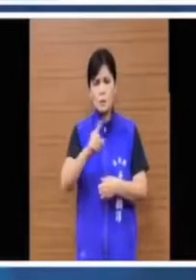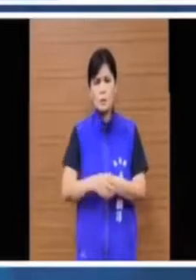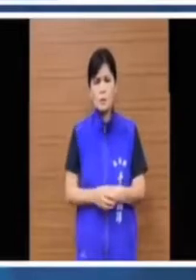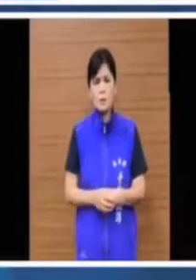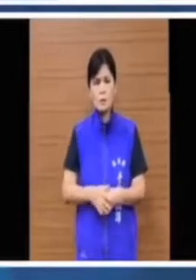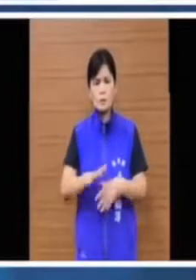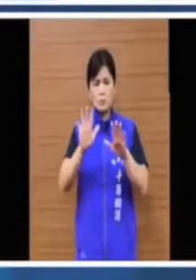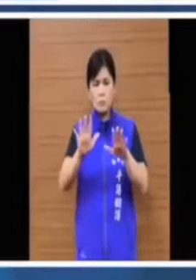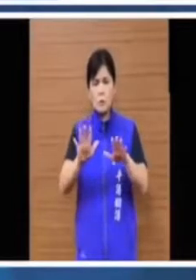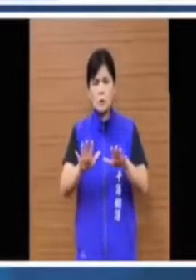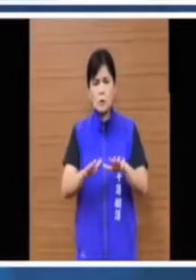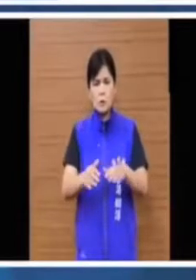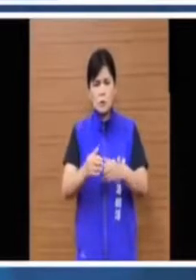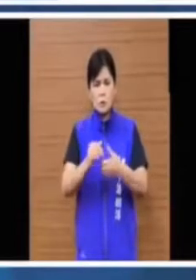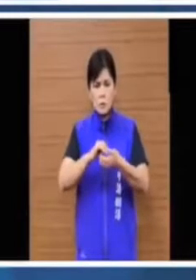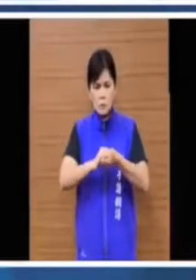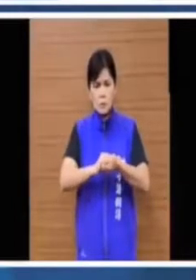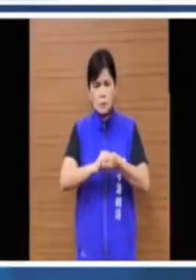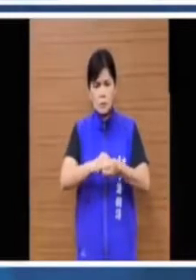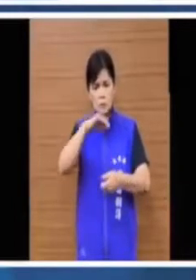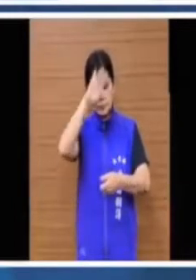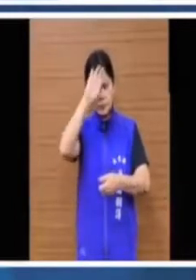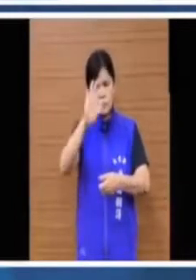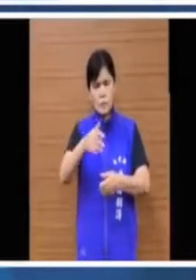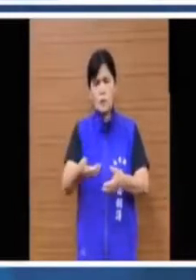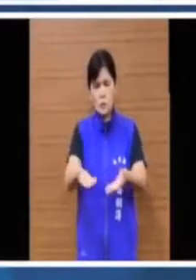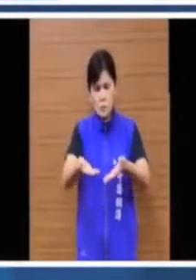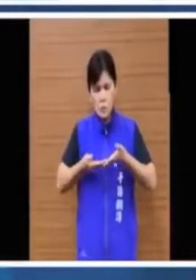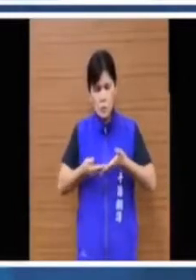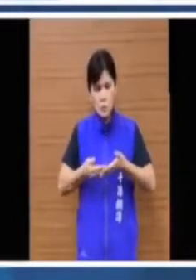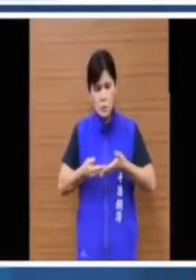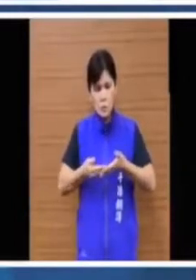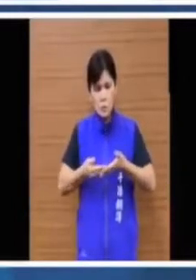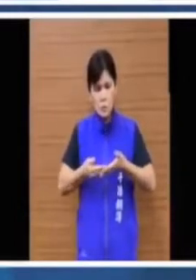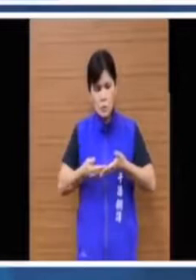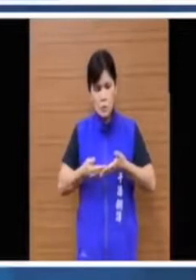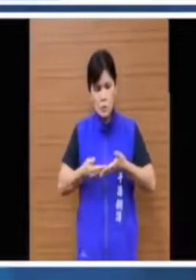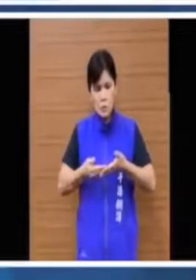那目前确诊的个案已收治隔离中，